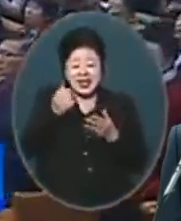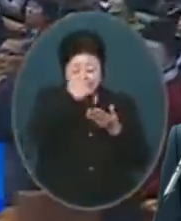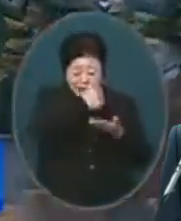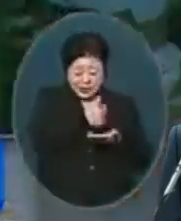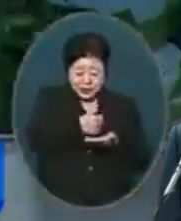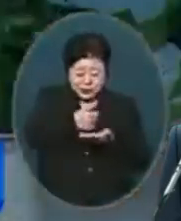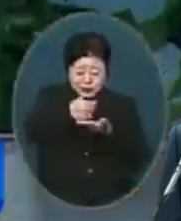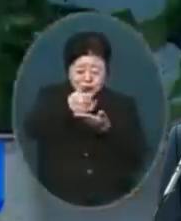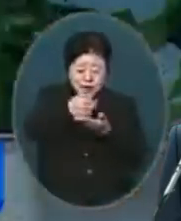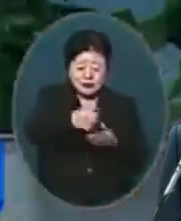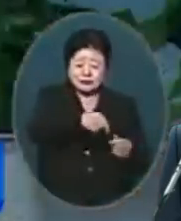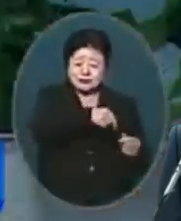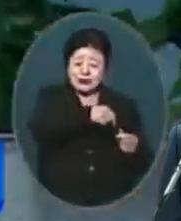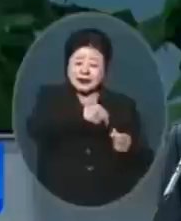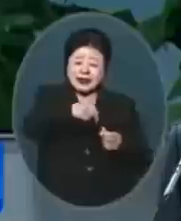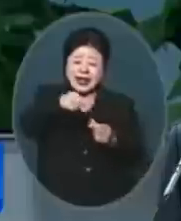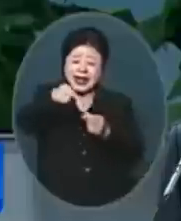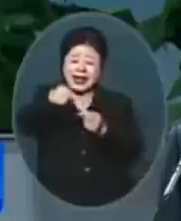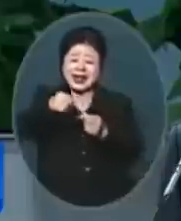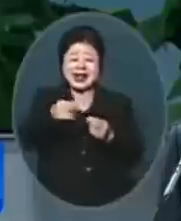찬송하세 주가